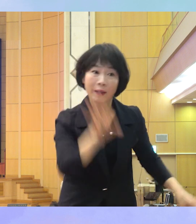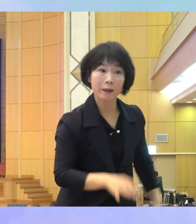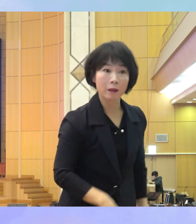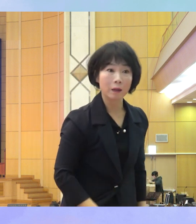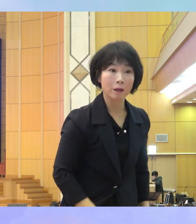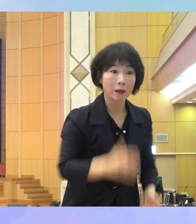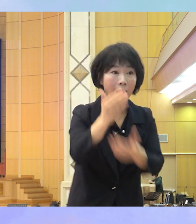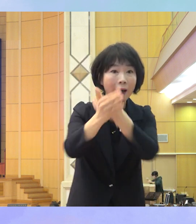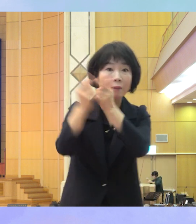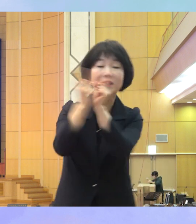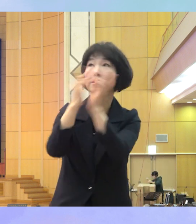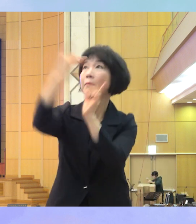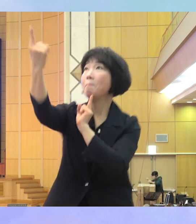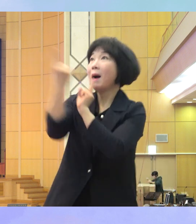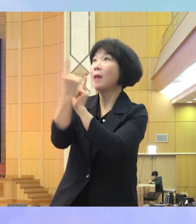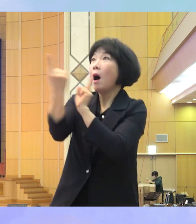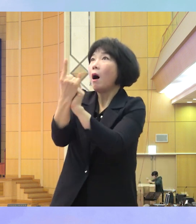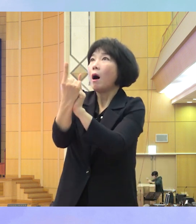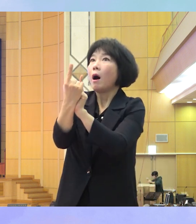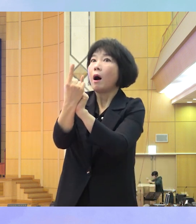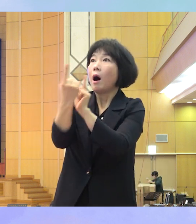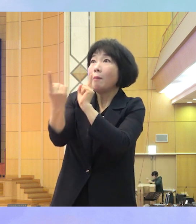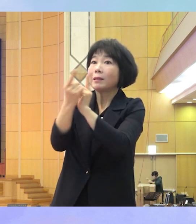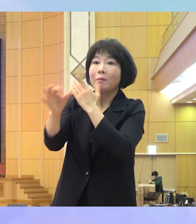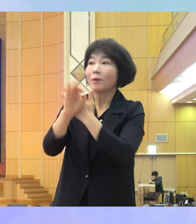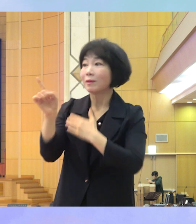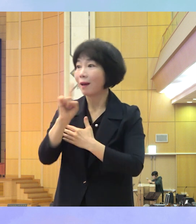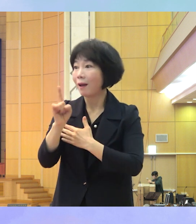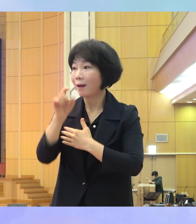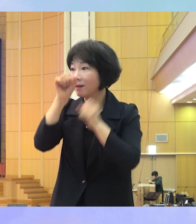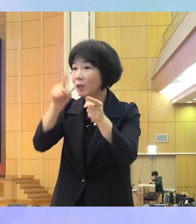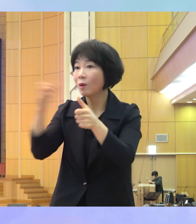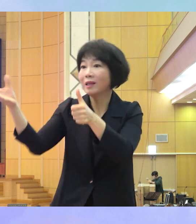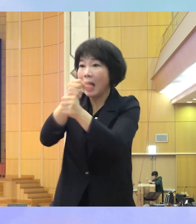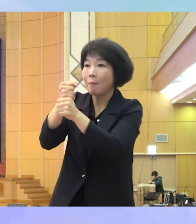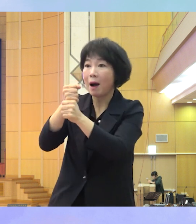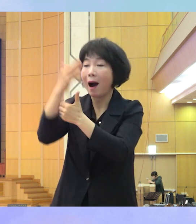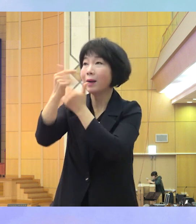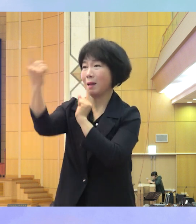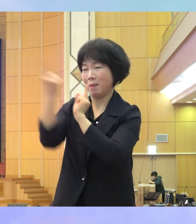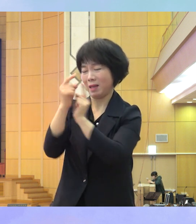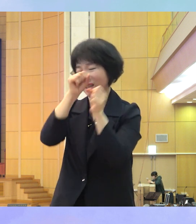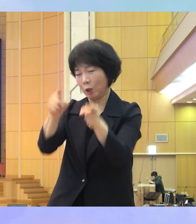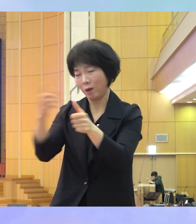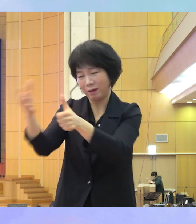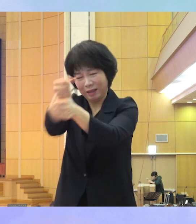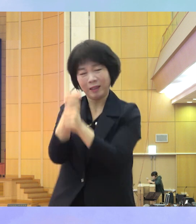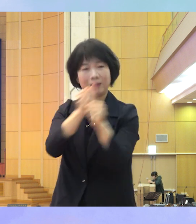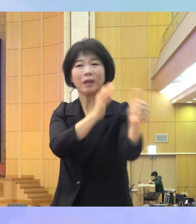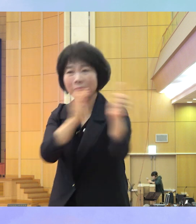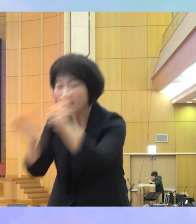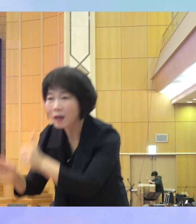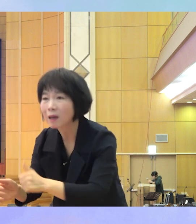때 주님을 만나면, 기회가 다른 기회를 삼지 말고 주님 만날 수 있는 기회를,